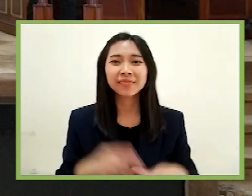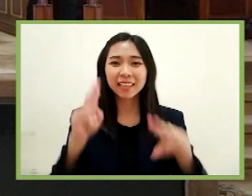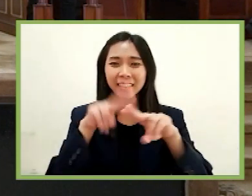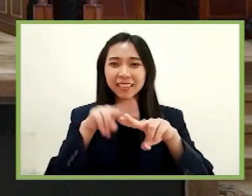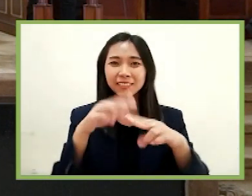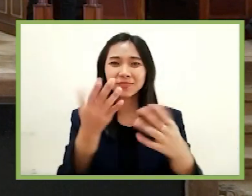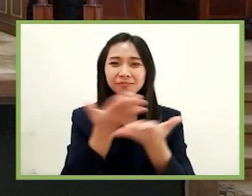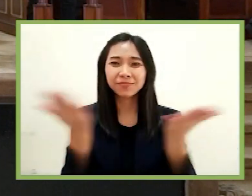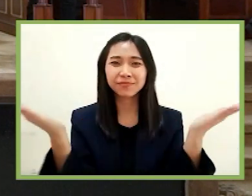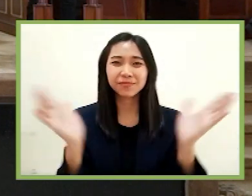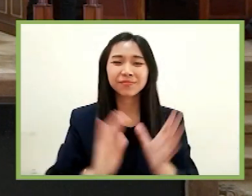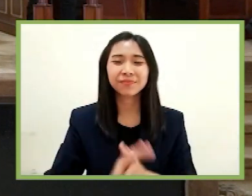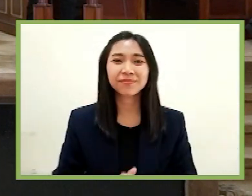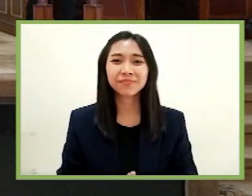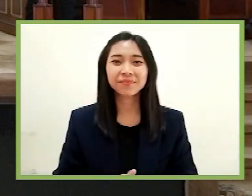Hai